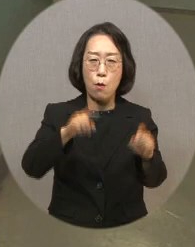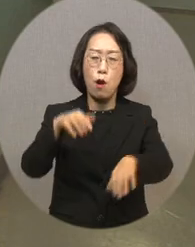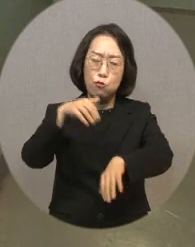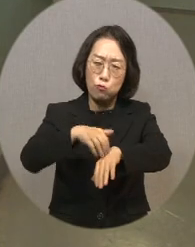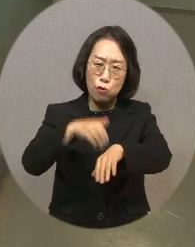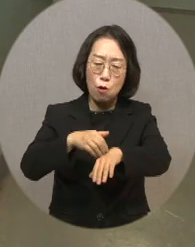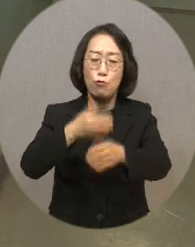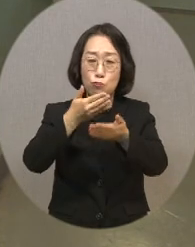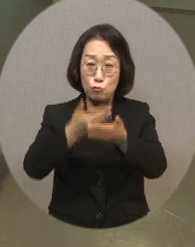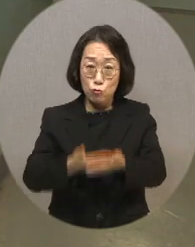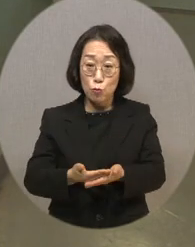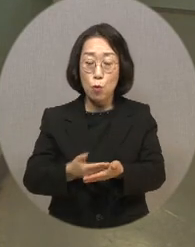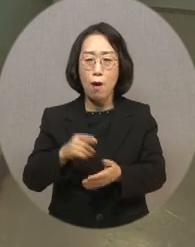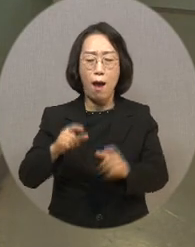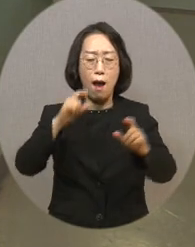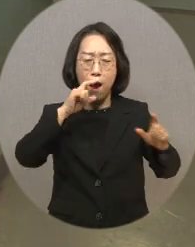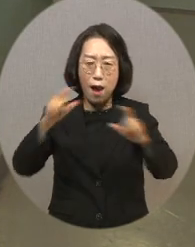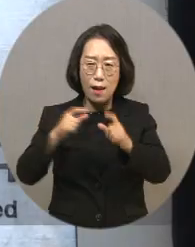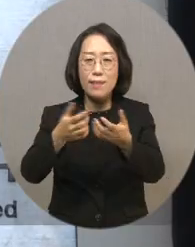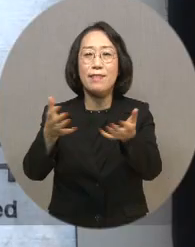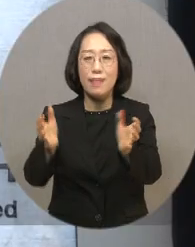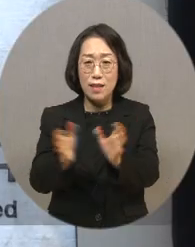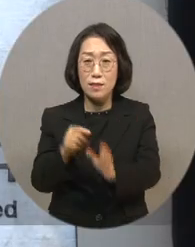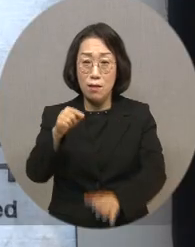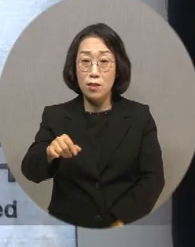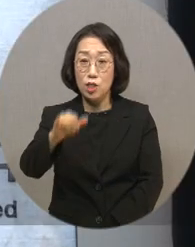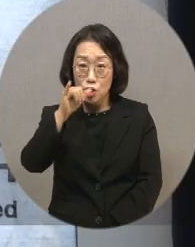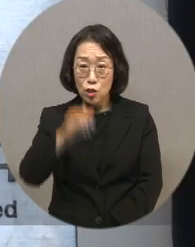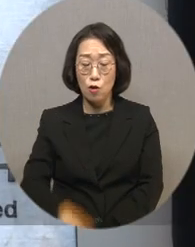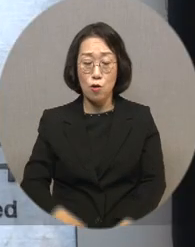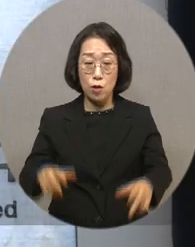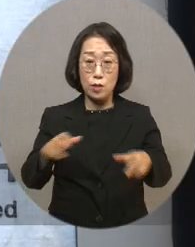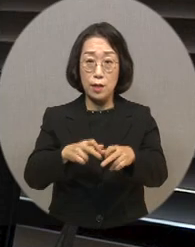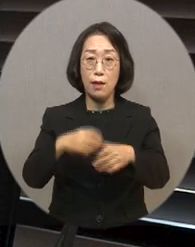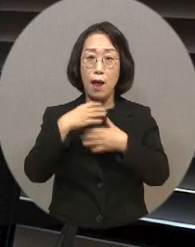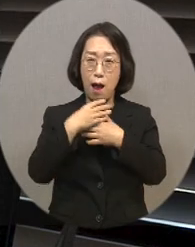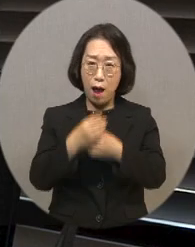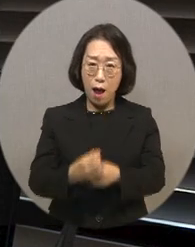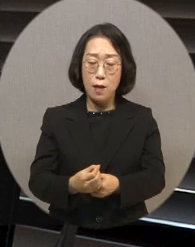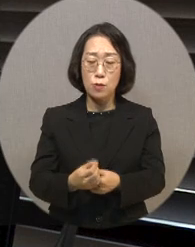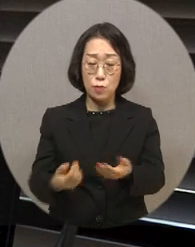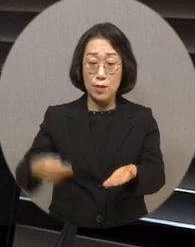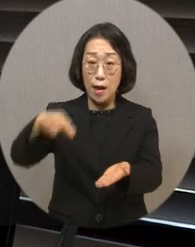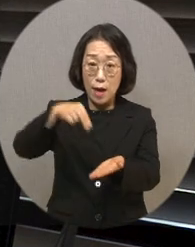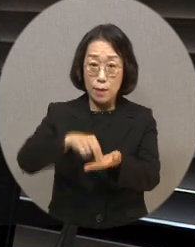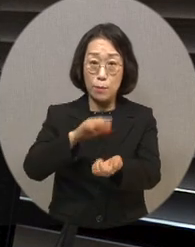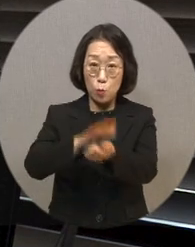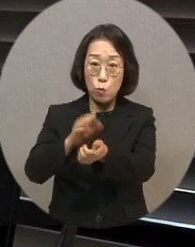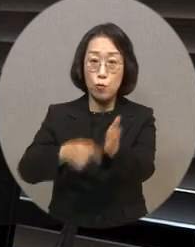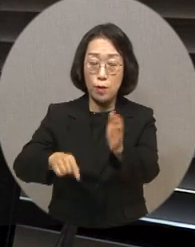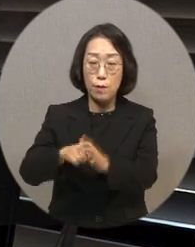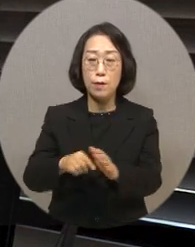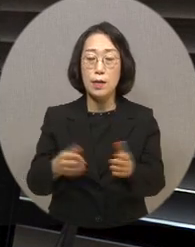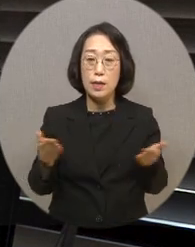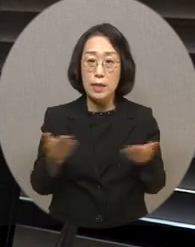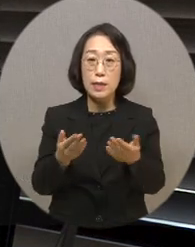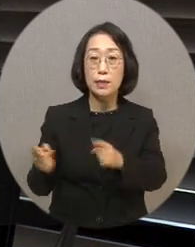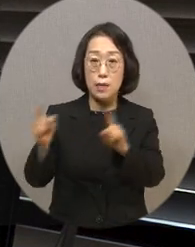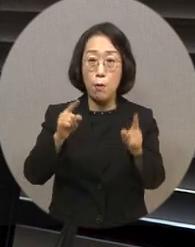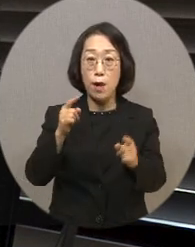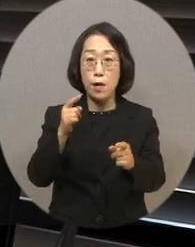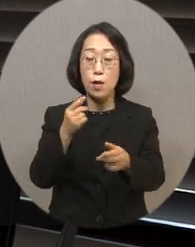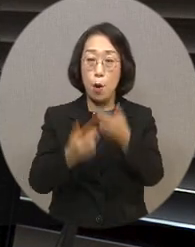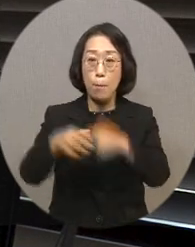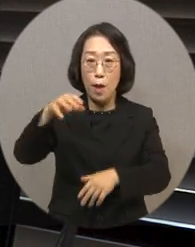꾸준히 알리고 있는 단체가 있습니다. 장애인의 안정적인 자립 생활을 돕는 한국장애인